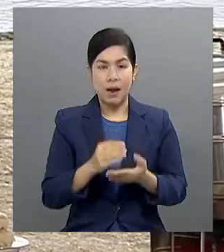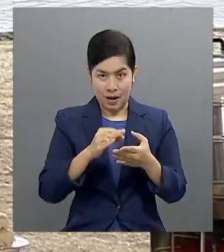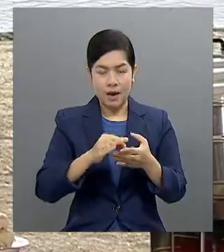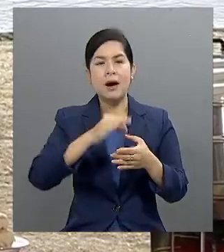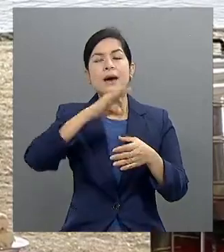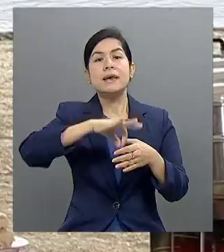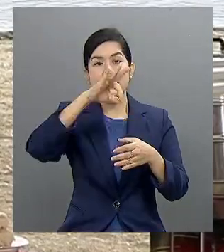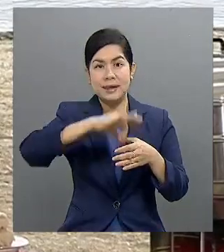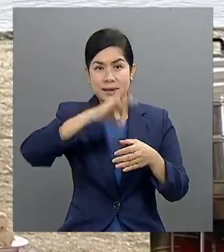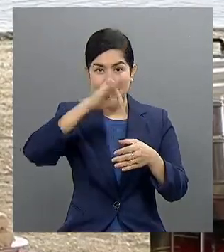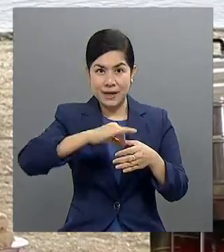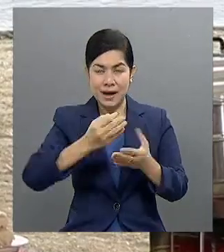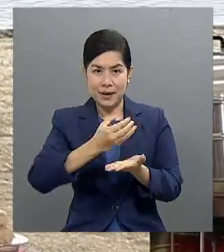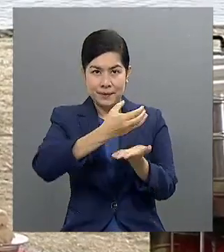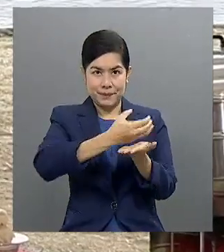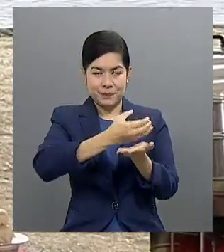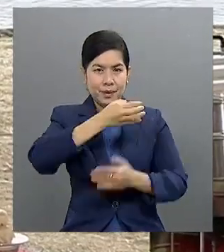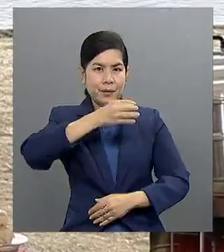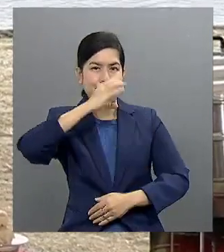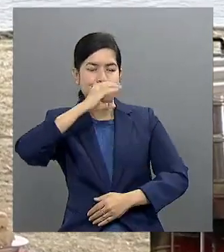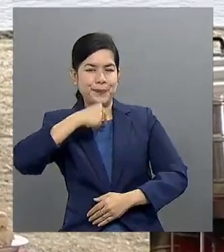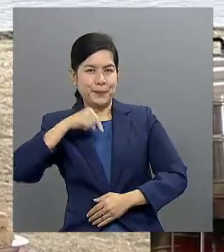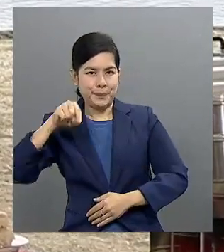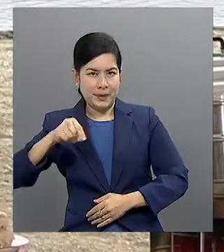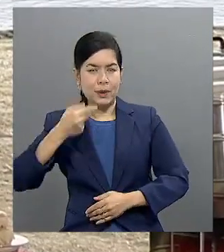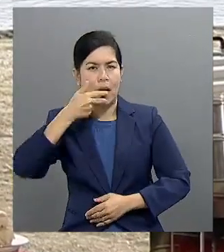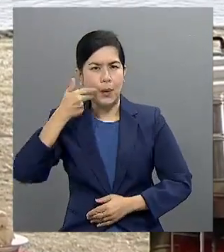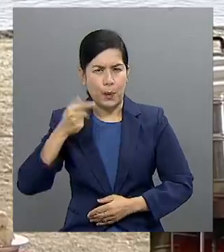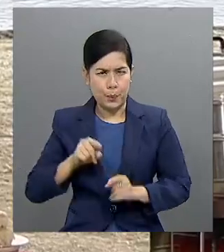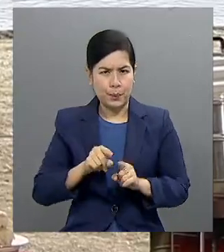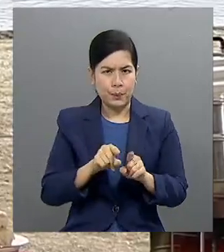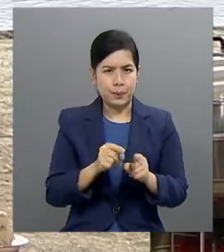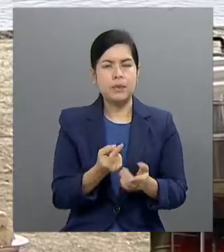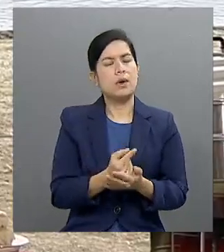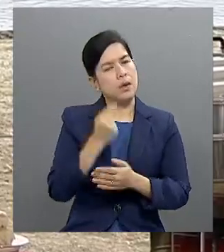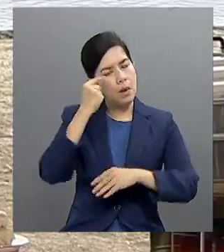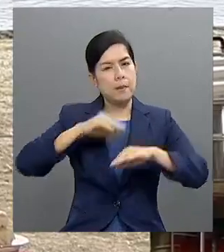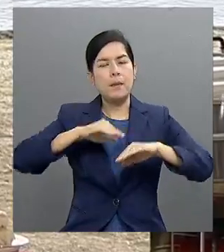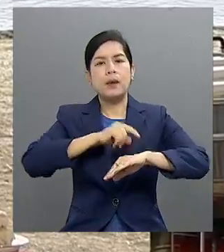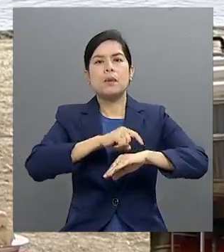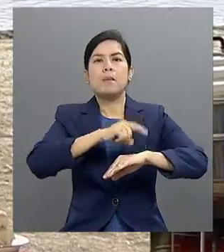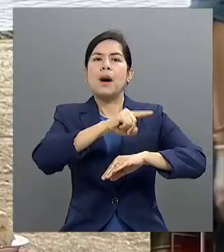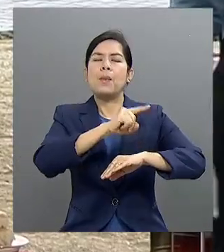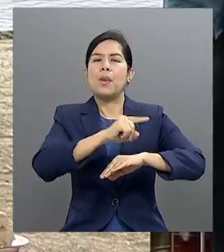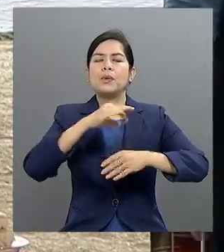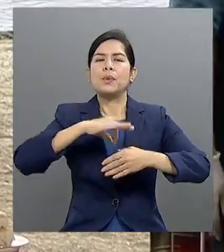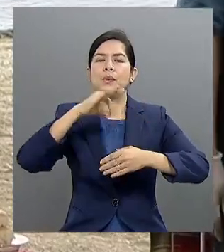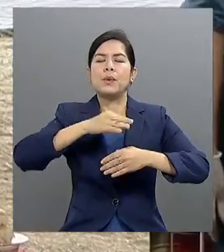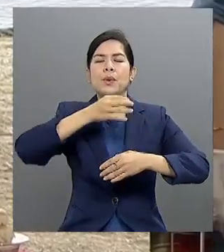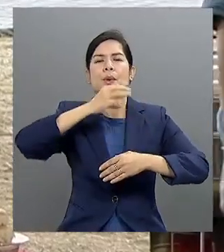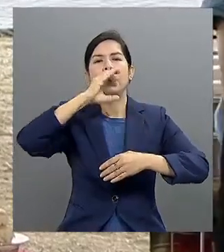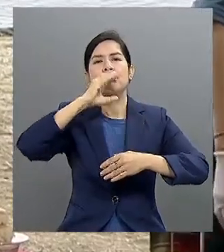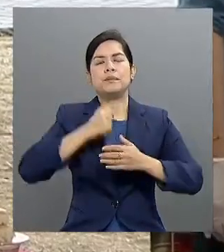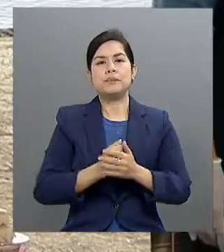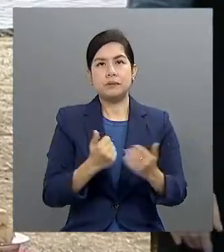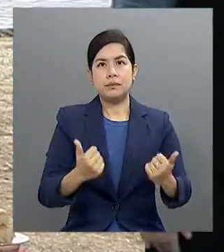ะครับเรามีบริการน้ำชาพร้อม ส่วนใหญ่ต้องเป็นช่วงบ่ายใช่ไหมคร ับ ใช่ครับเป็นใช่ครับวันนี ้แต่ตอนนี้ยังเช้าอยู่เลยนะคะ ครับ